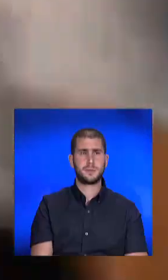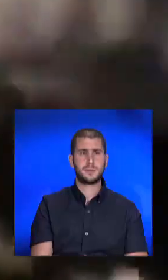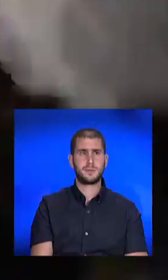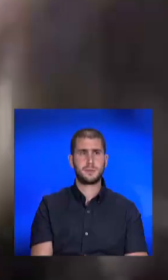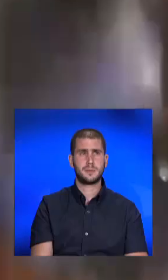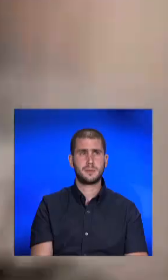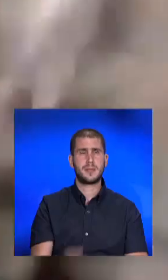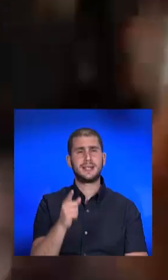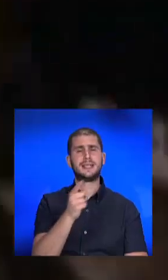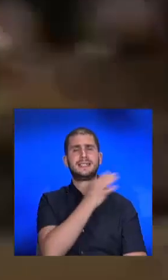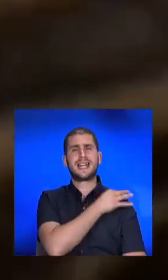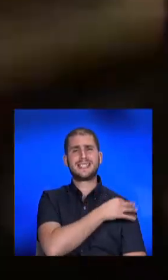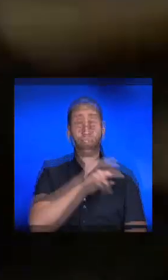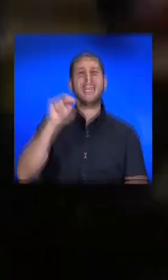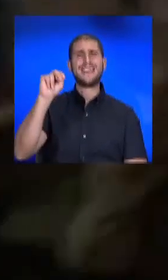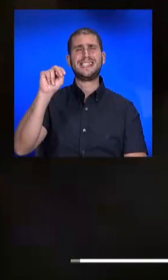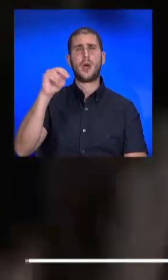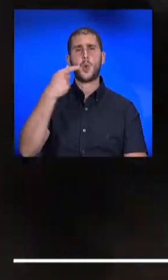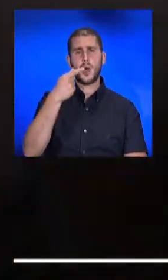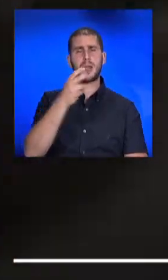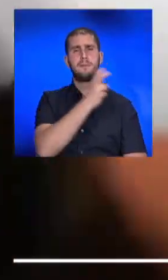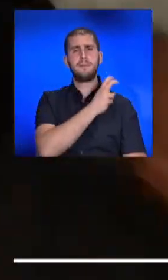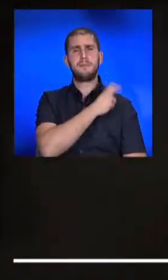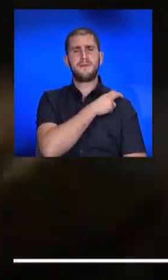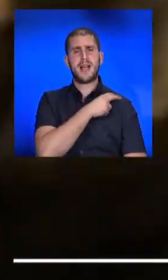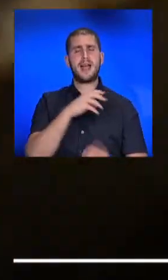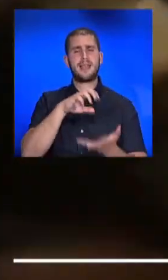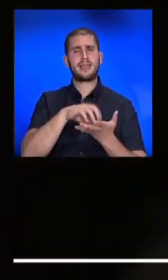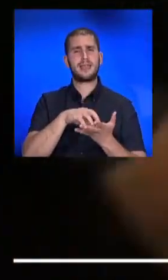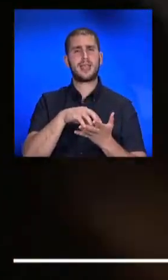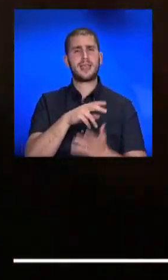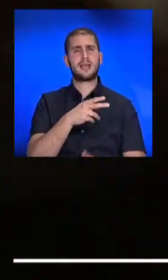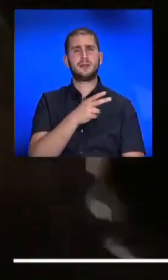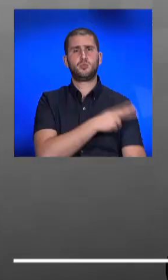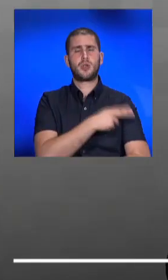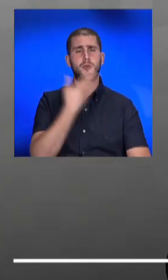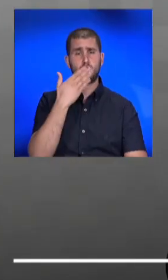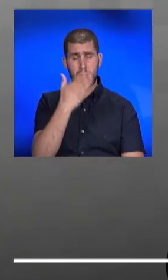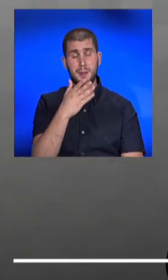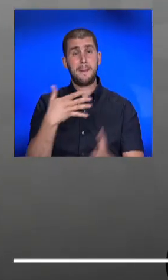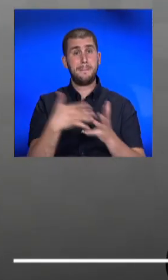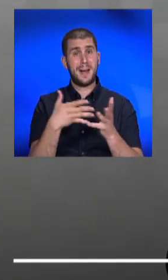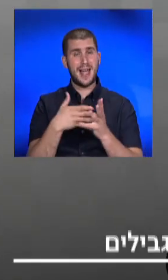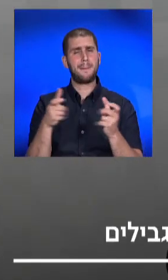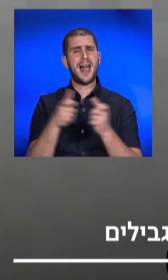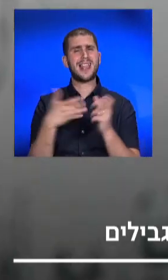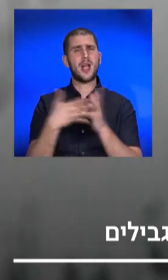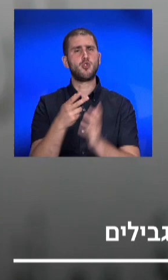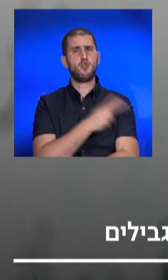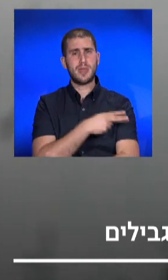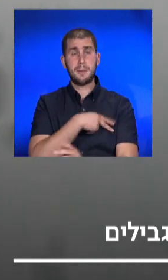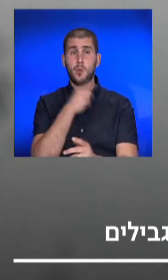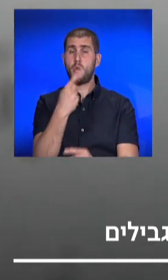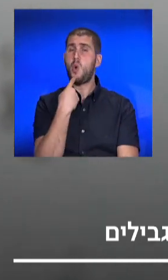זה סגן ניצב ניסו גואטה, מפקד תחנת משטרה במרחב ציון בירושלים. בחקירתו במח"ש היום, בעקבות התיעוד הזה, הוא